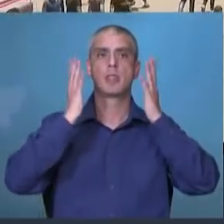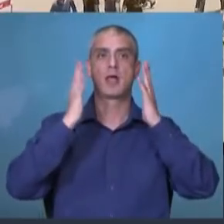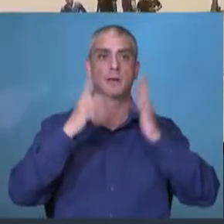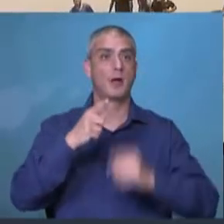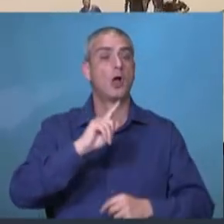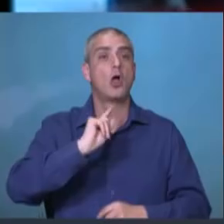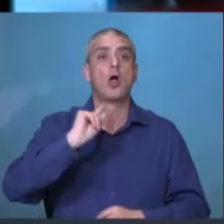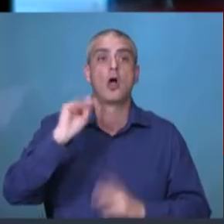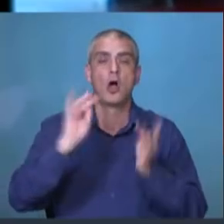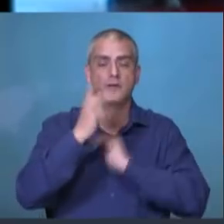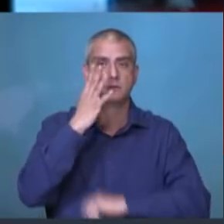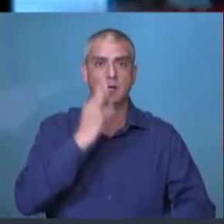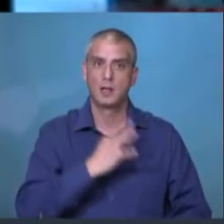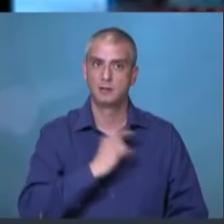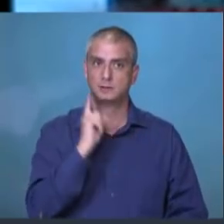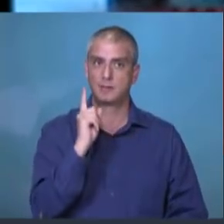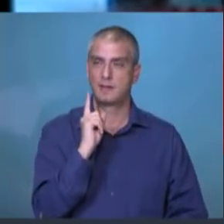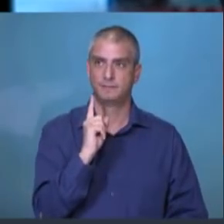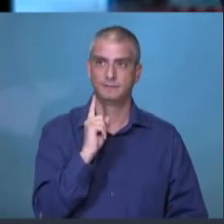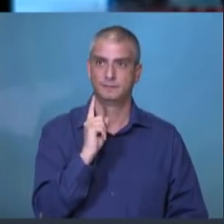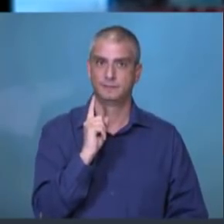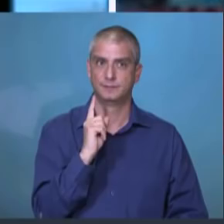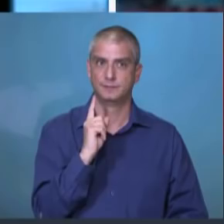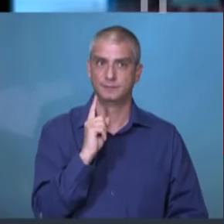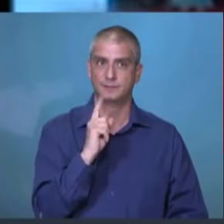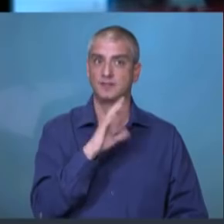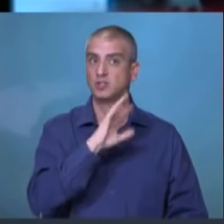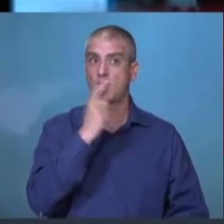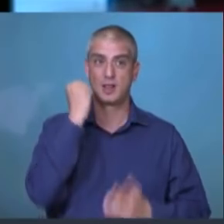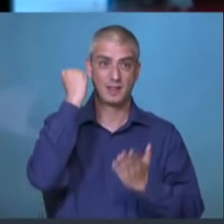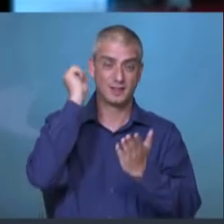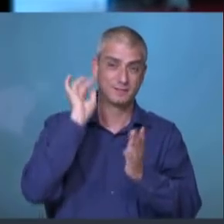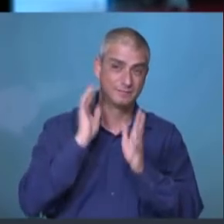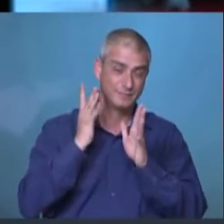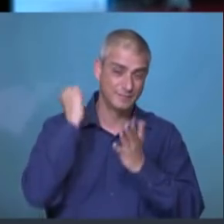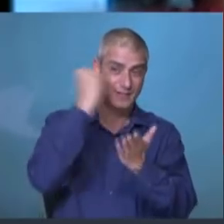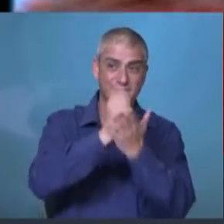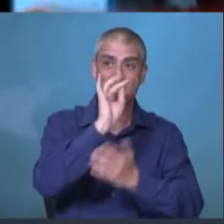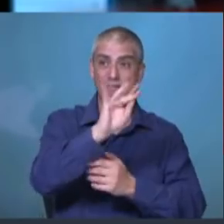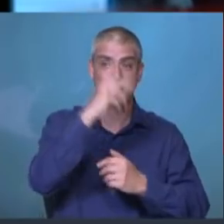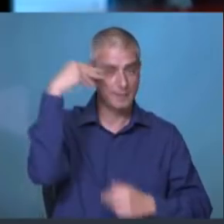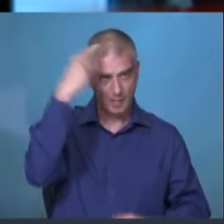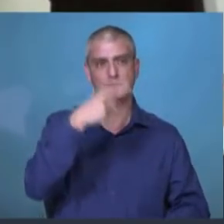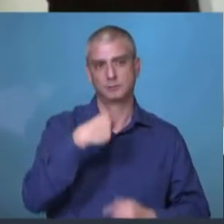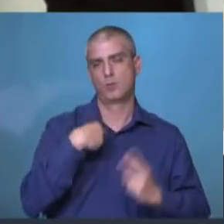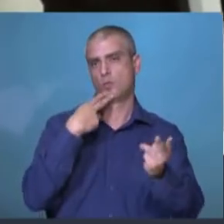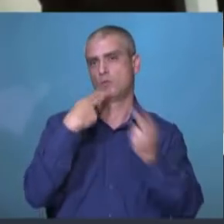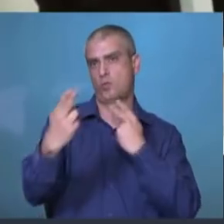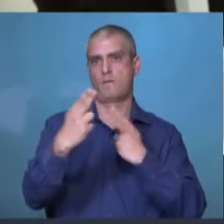العدو ان ينتبه جيدا ان اي اعتداء على الشعب الفلسطيني سوف يكون عليه